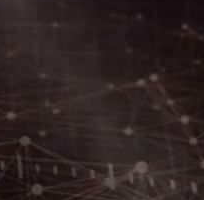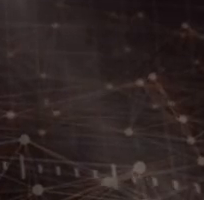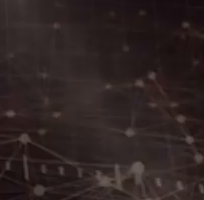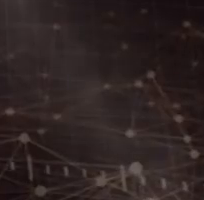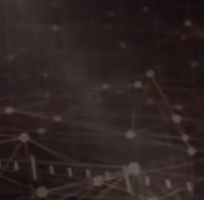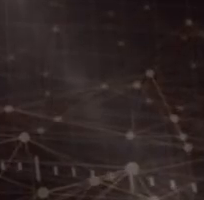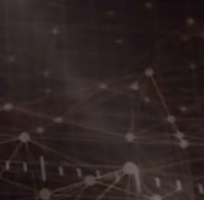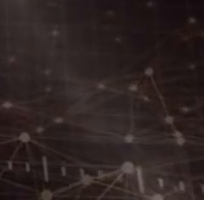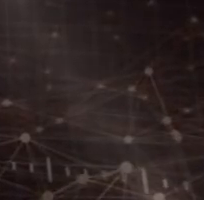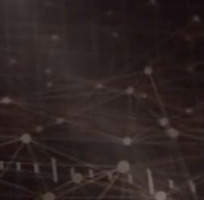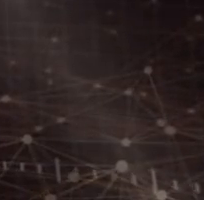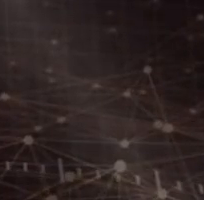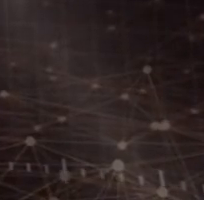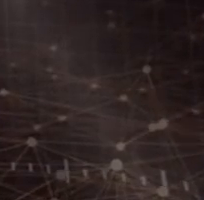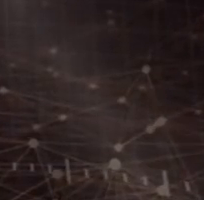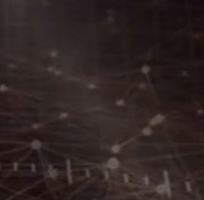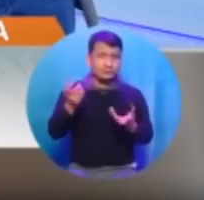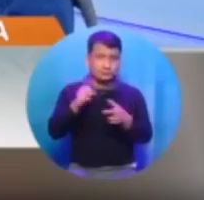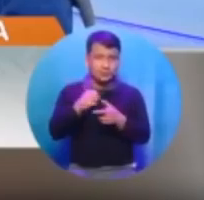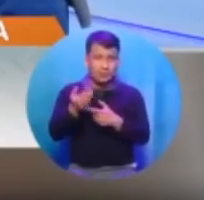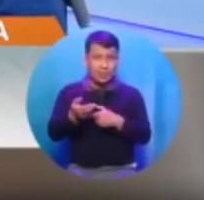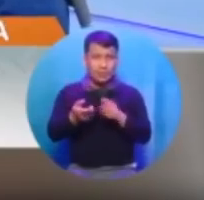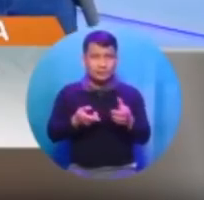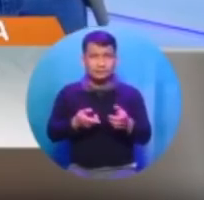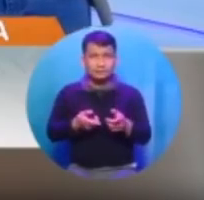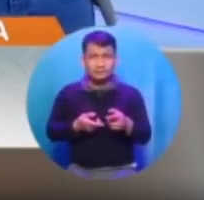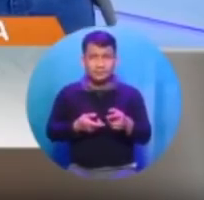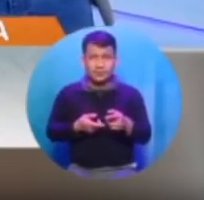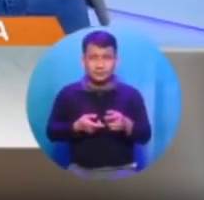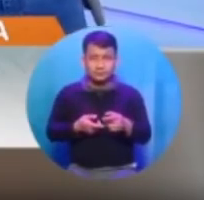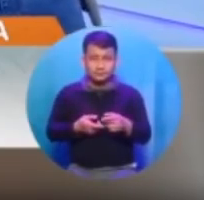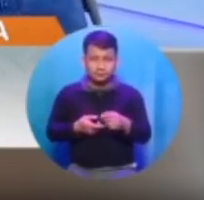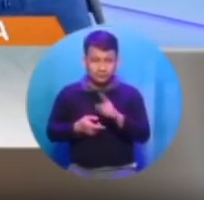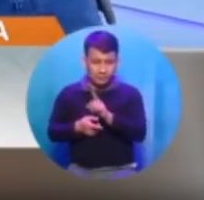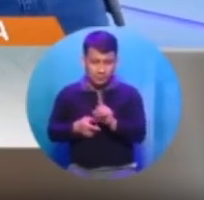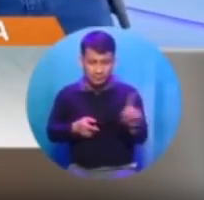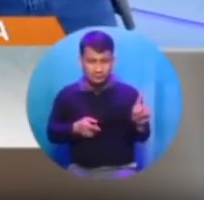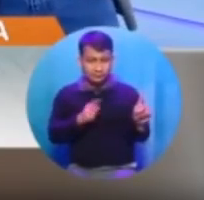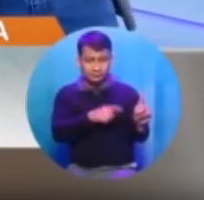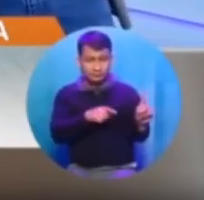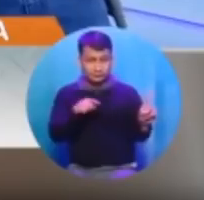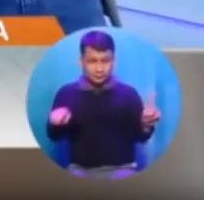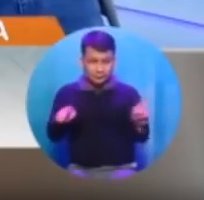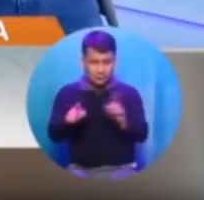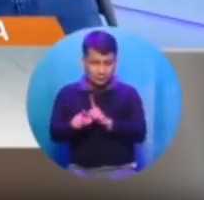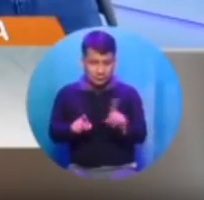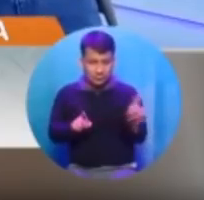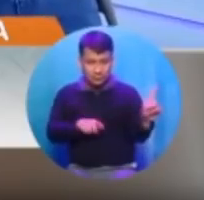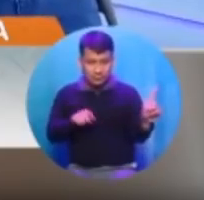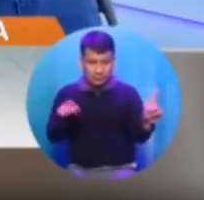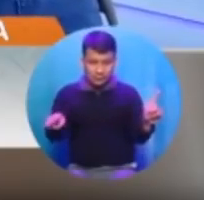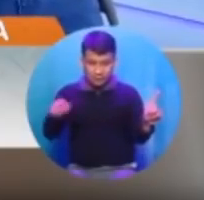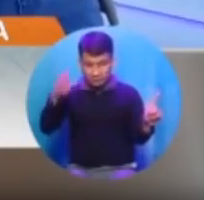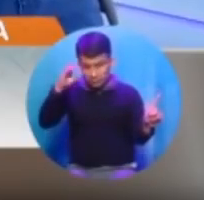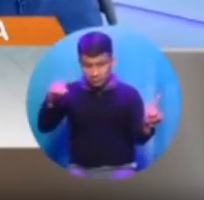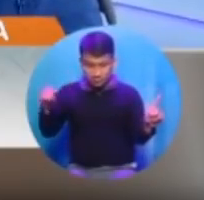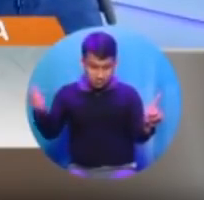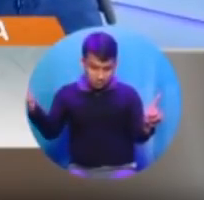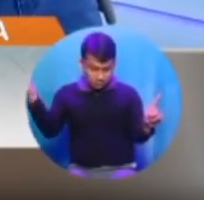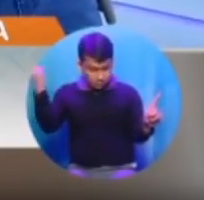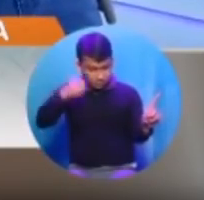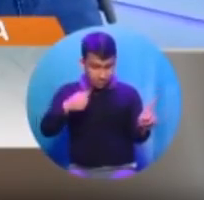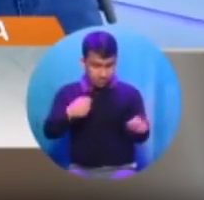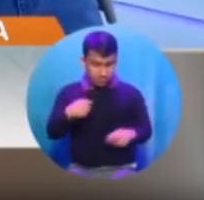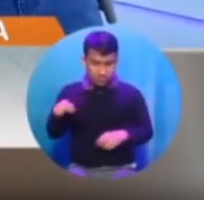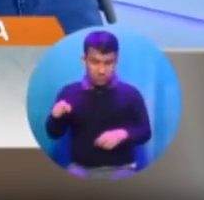ito ng pala. Opo. Madalas, nakatalikod po ng sinanay, tapos bigla pong hinampas sinanay. Nakatalikod